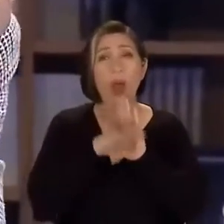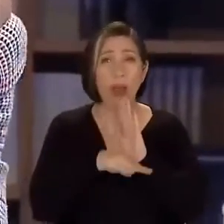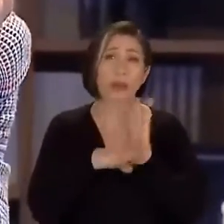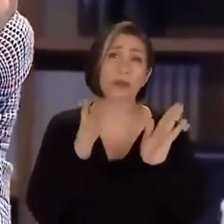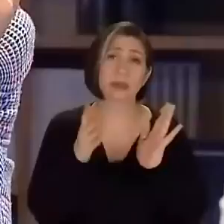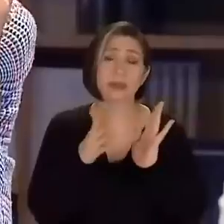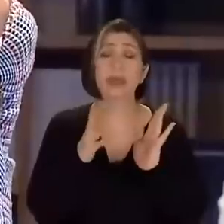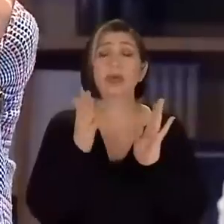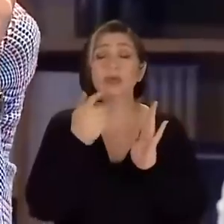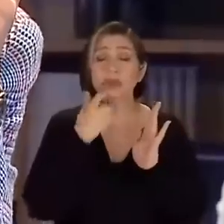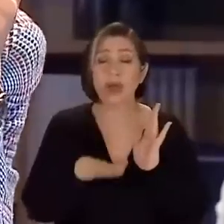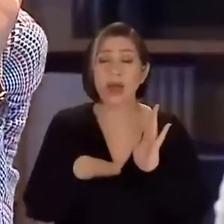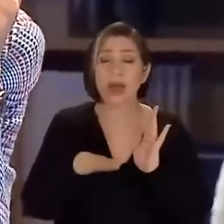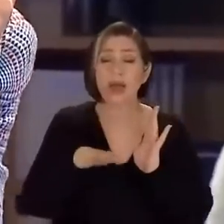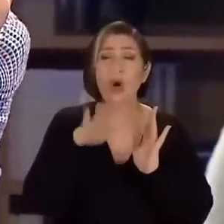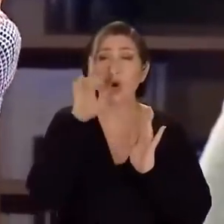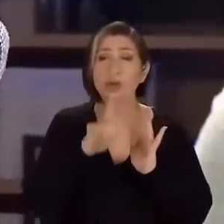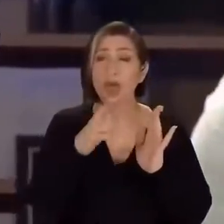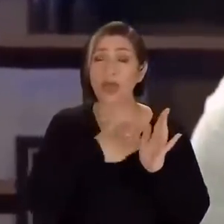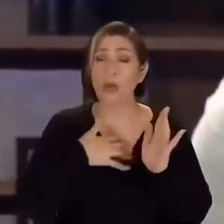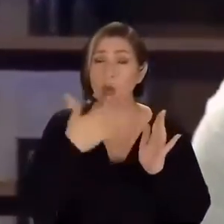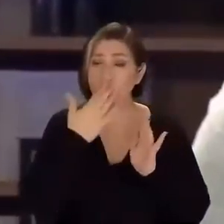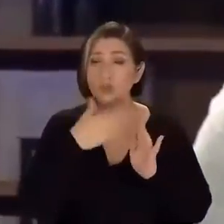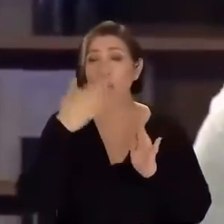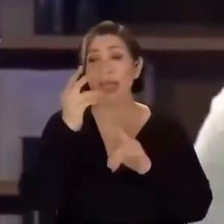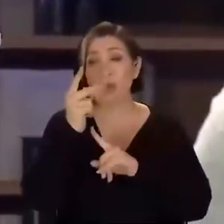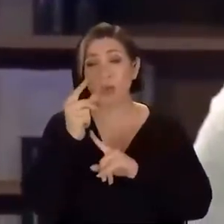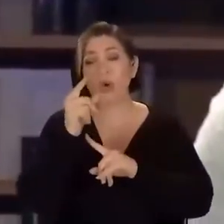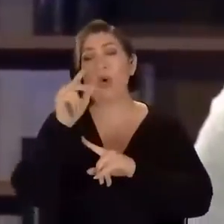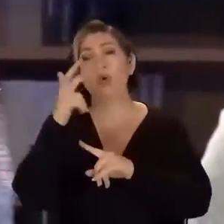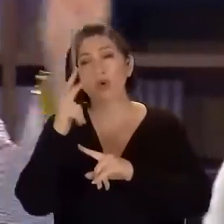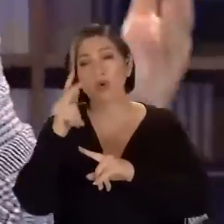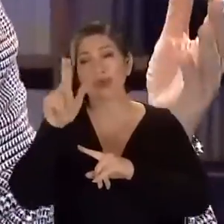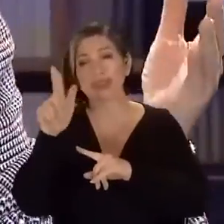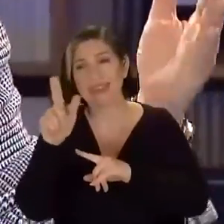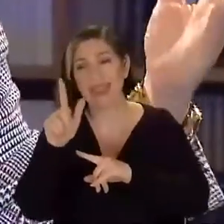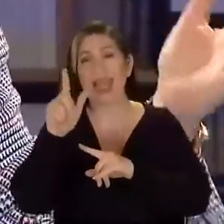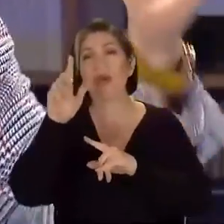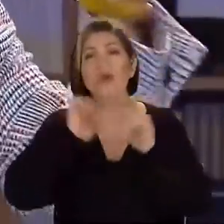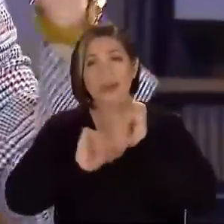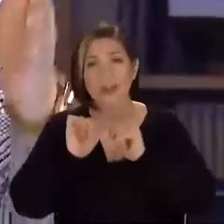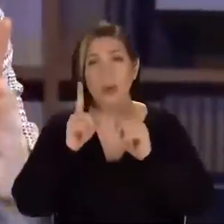Kurallar. Sonra çok küçük yaşlardan itibaren önce işte anaokullarına, sonra diğer okullara gönderiyoruz. Orada da